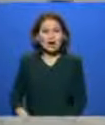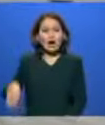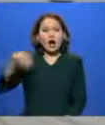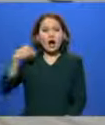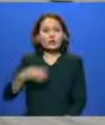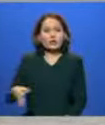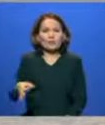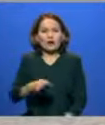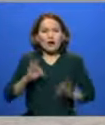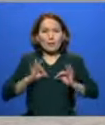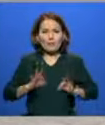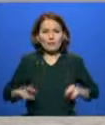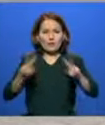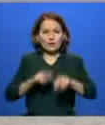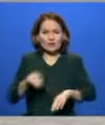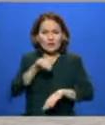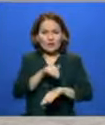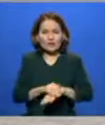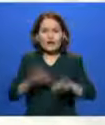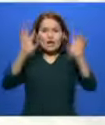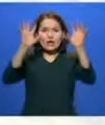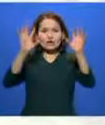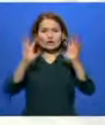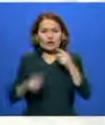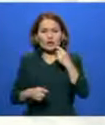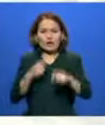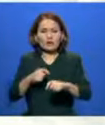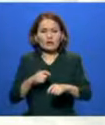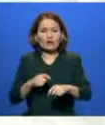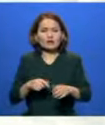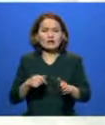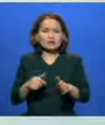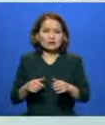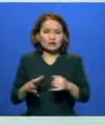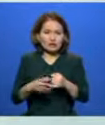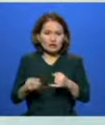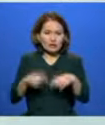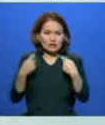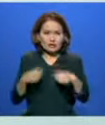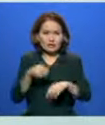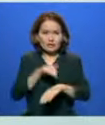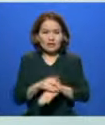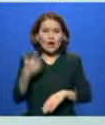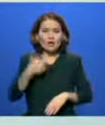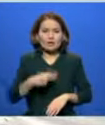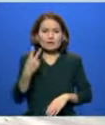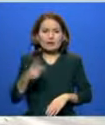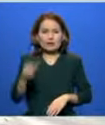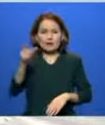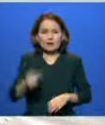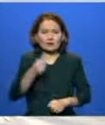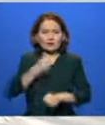Ақтөбе облысында прокурорлық тексеру барысында жер телімдерін заңсыз пайдаланғандарға қатысты 300-ден астам заң бұзушылық тіркеліп, 32 тұлға